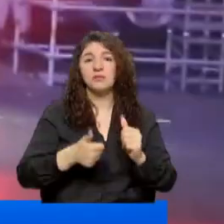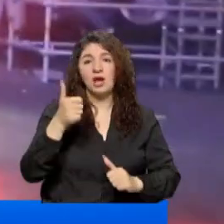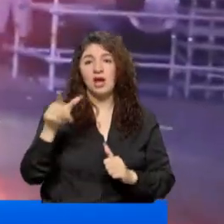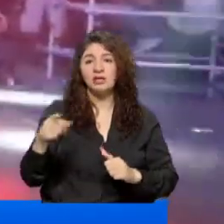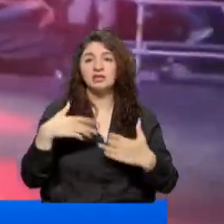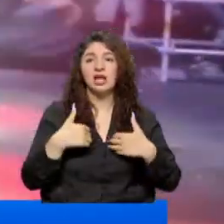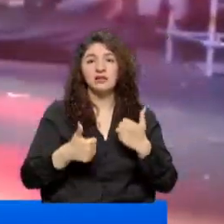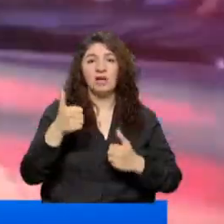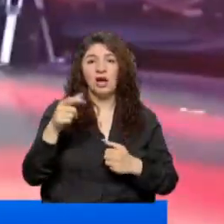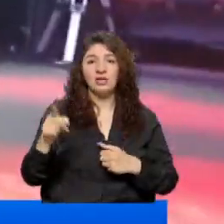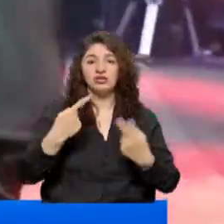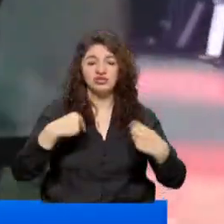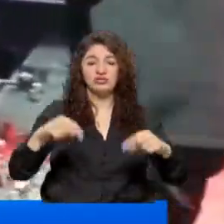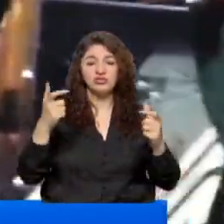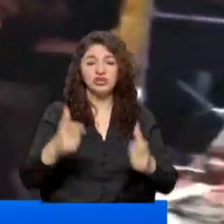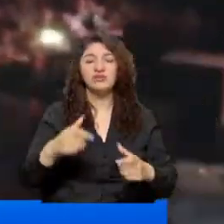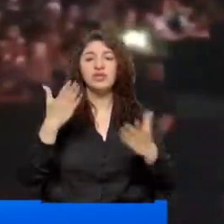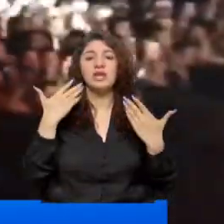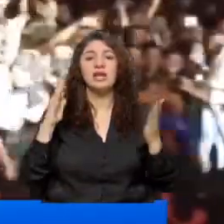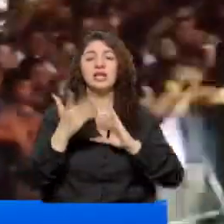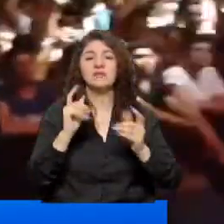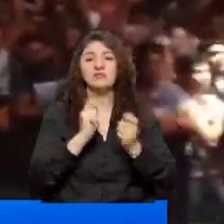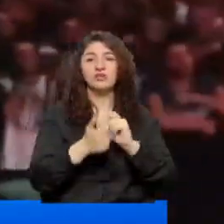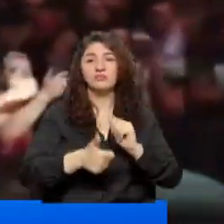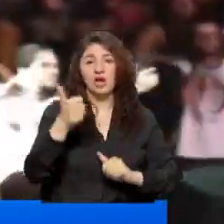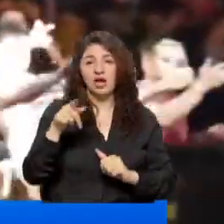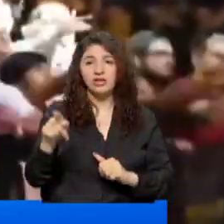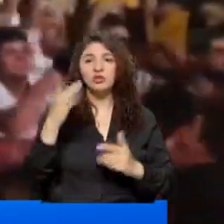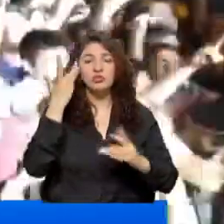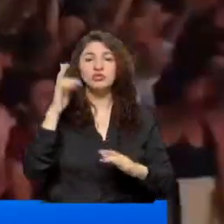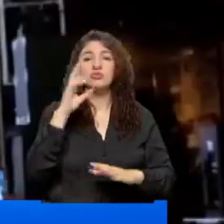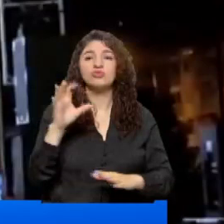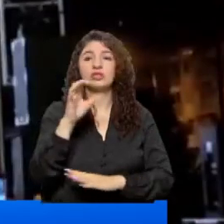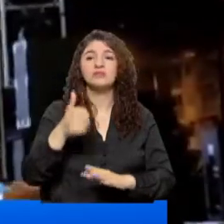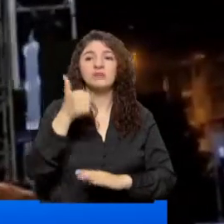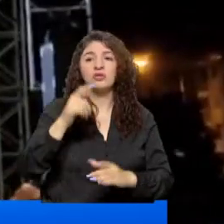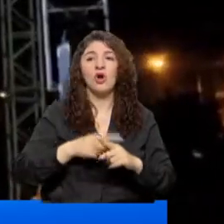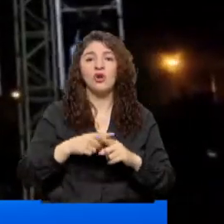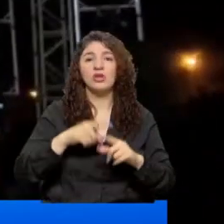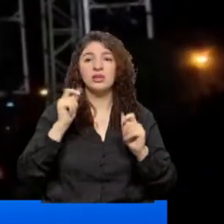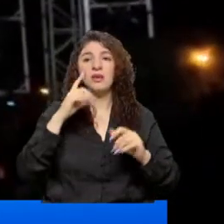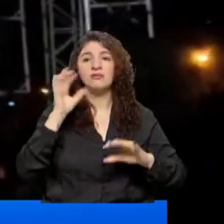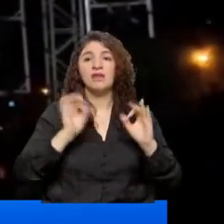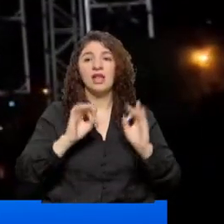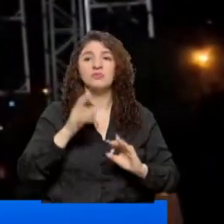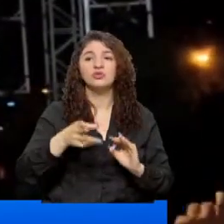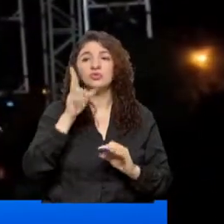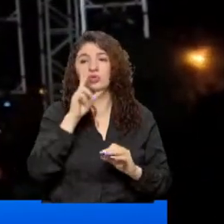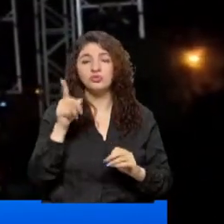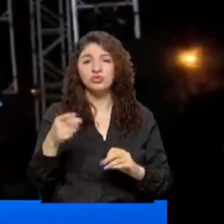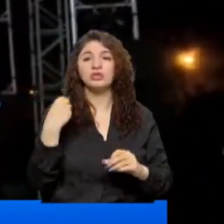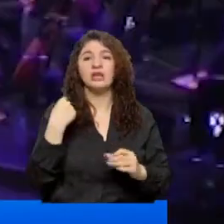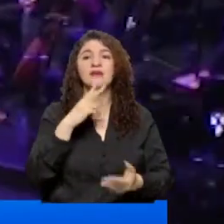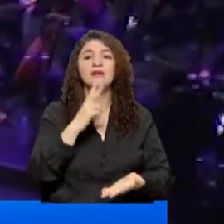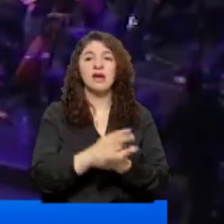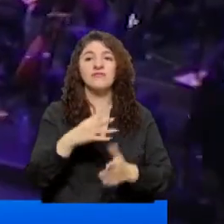Bakanlığı Sağlık Bakanlığı çevre şehircilik ve iklim değişikliği Bakanlığı ile Kültür ve Turizm bakanlığınca ortak yapılan değerlendirmenin sonucu